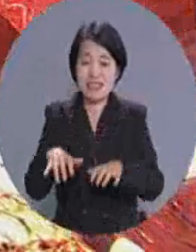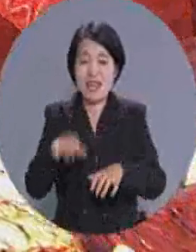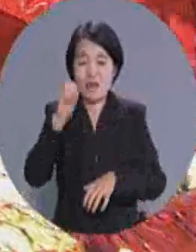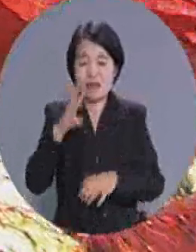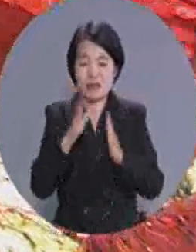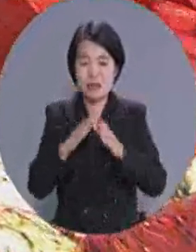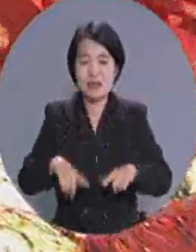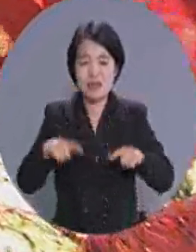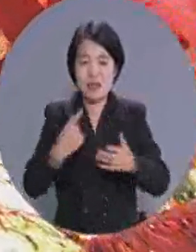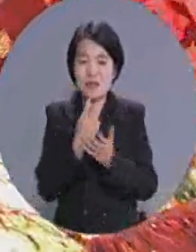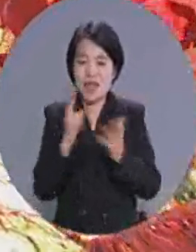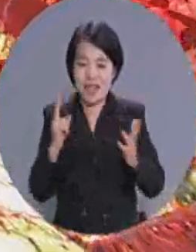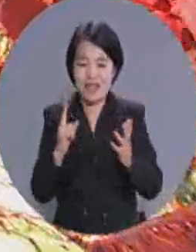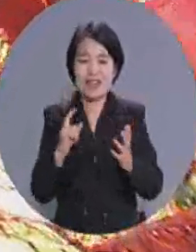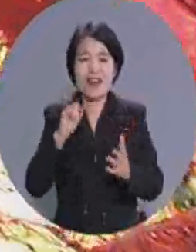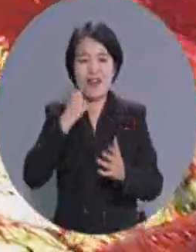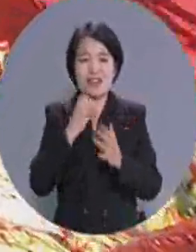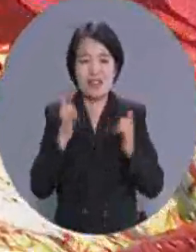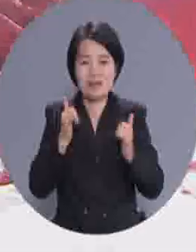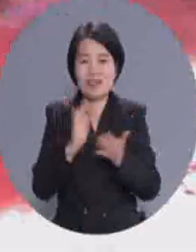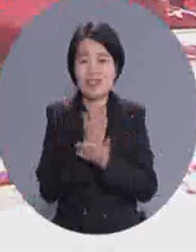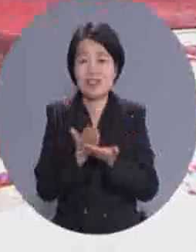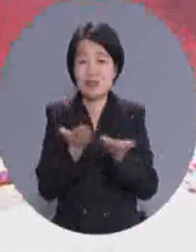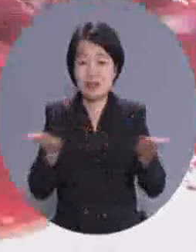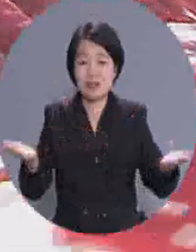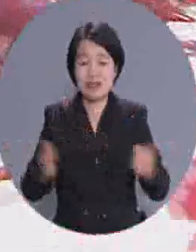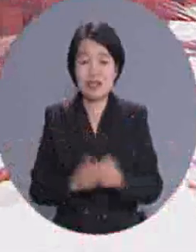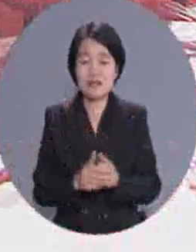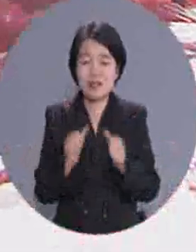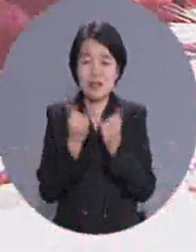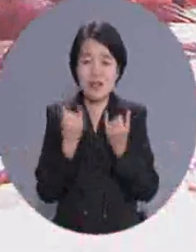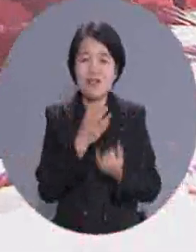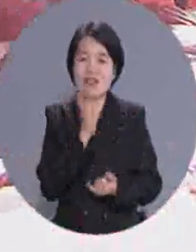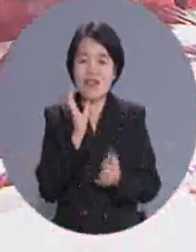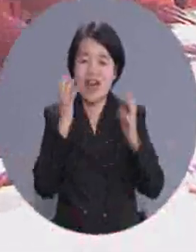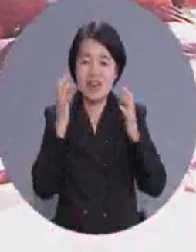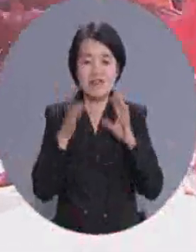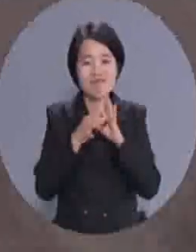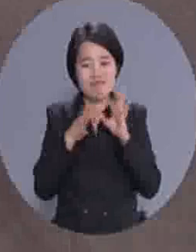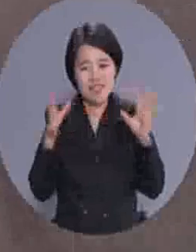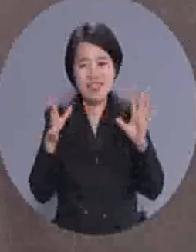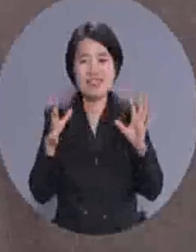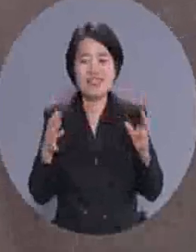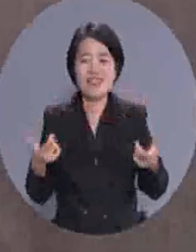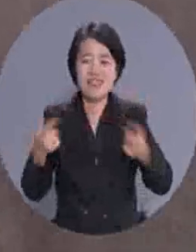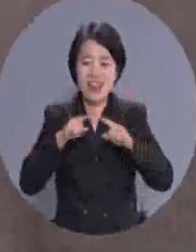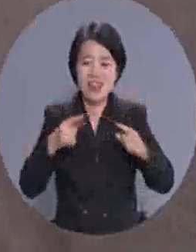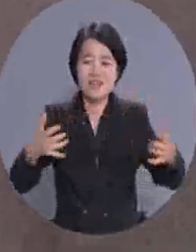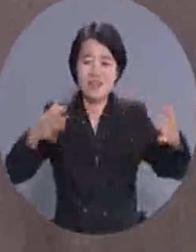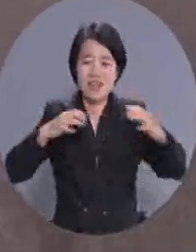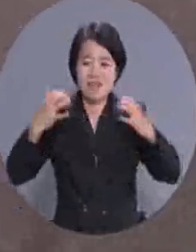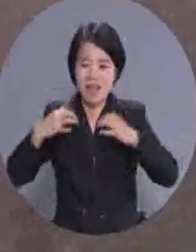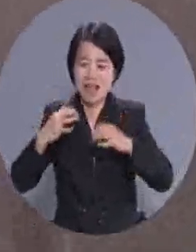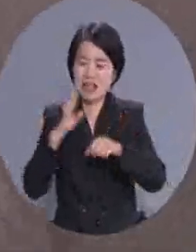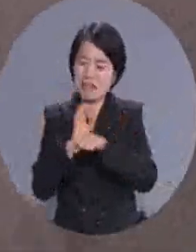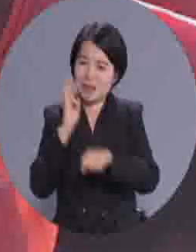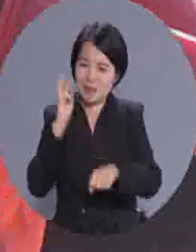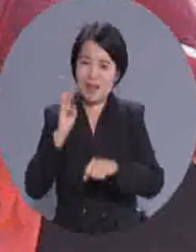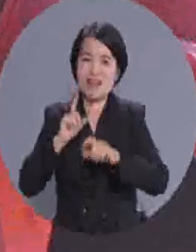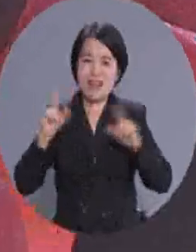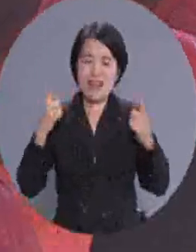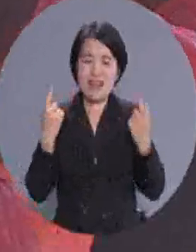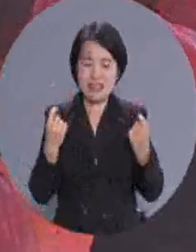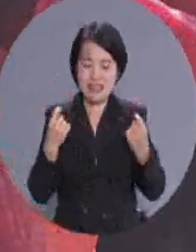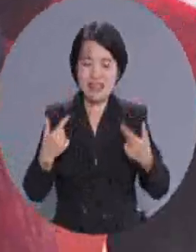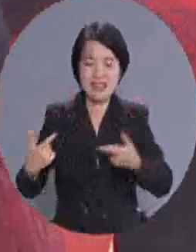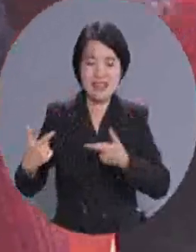전남 지역의 소외계층에게 전달합니다. 남녀노소 각계각층의 시민들이 함께 모여 43년 전 그날처럼 한데